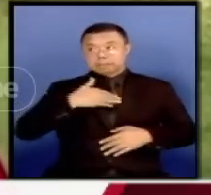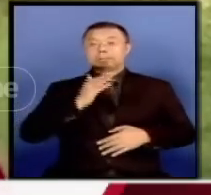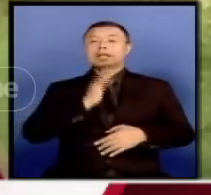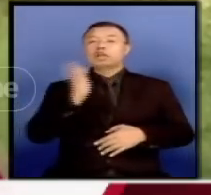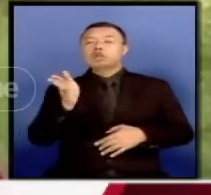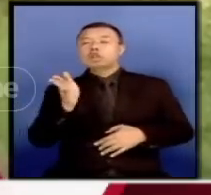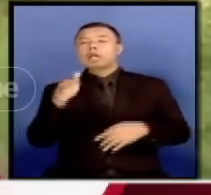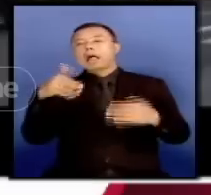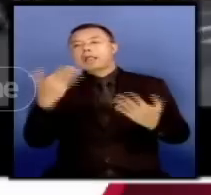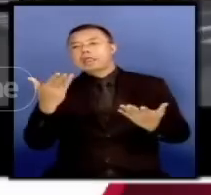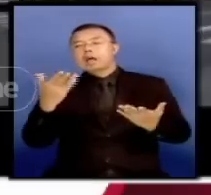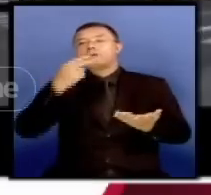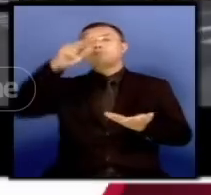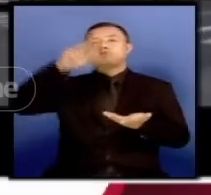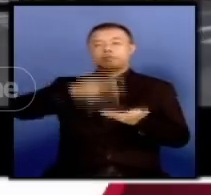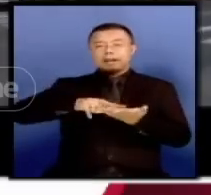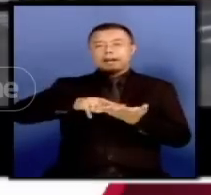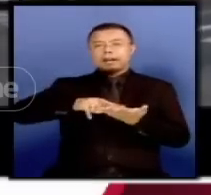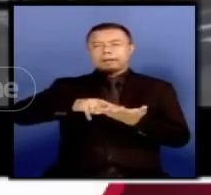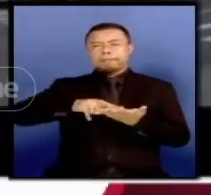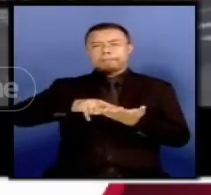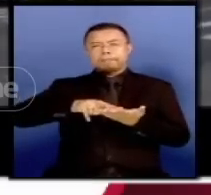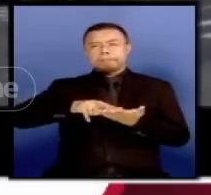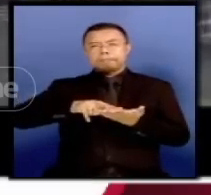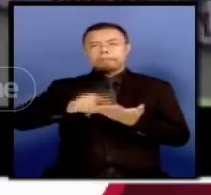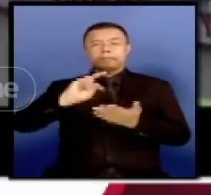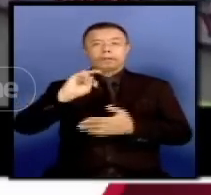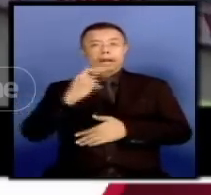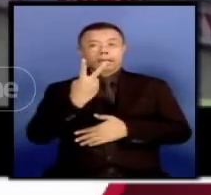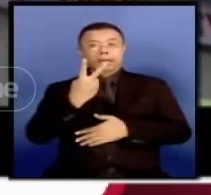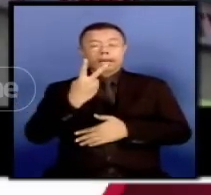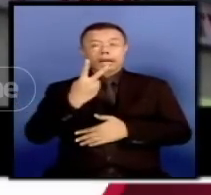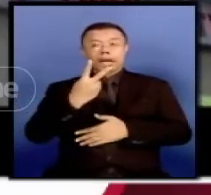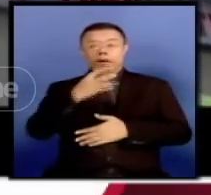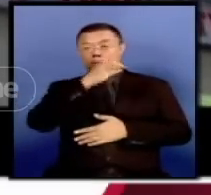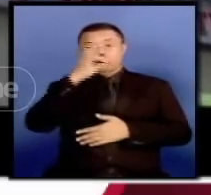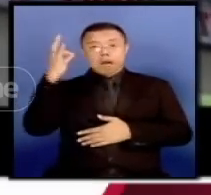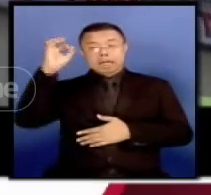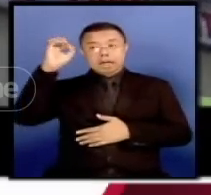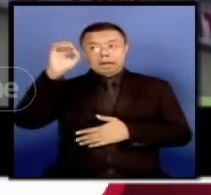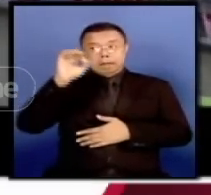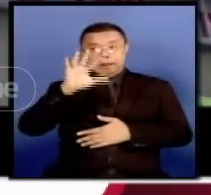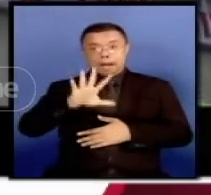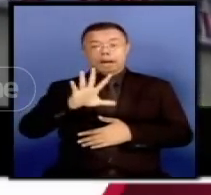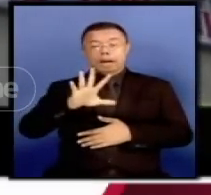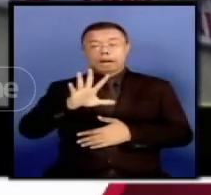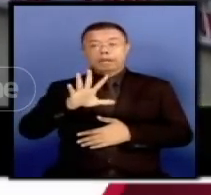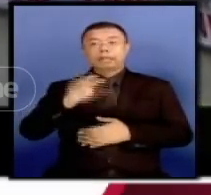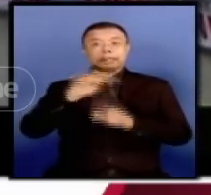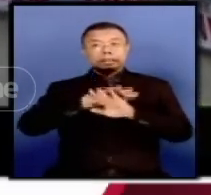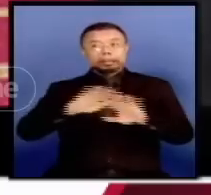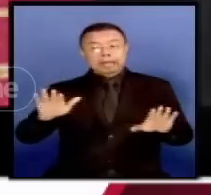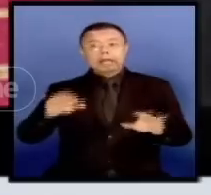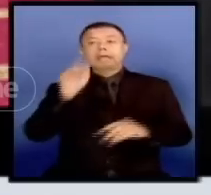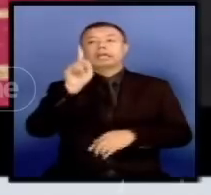mengikuti ataupun menetapkan pergantian puasa Ramadan misalnya, dan juga